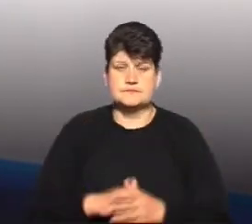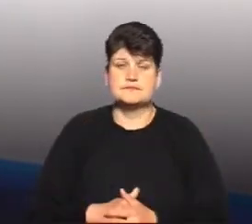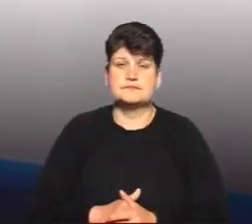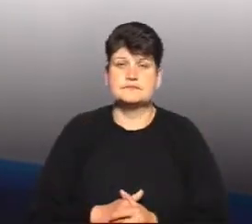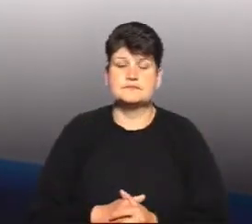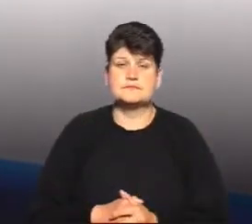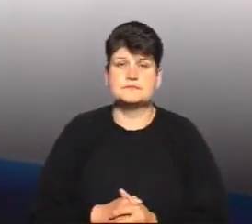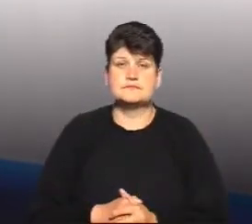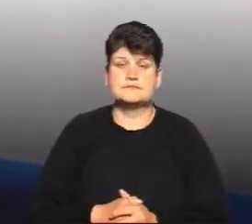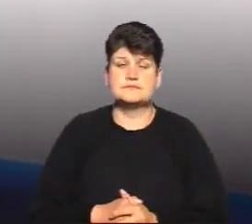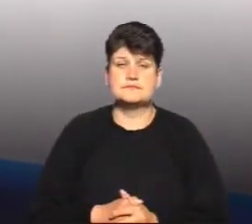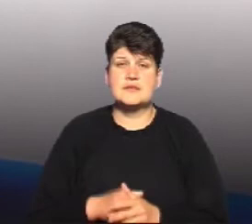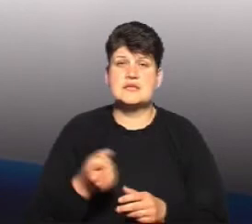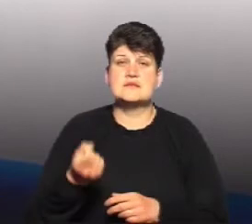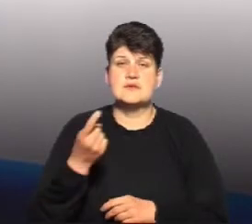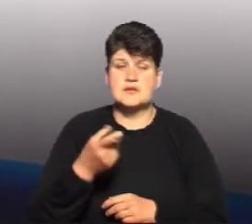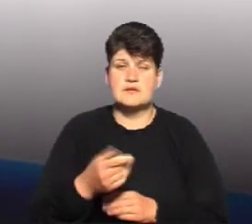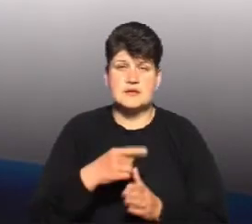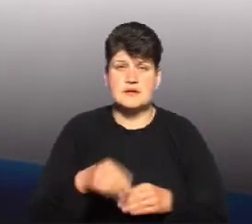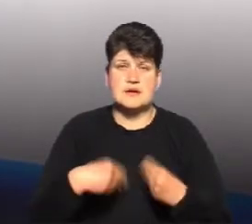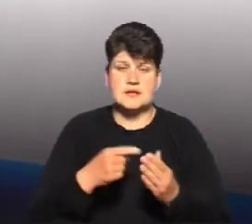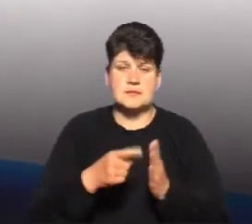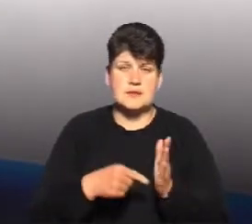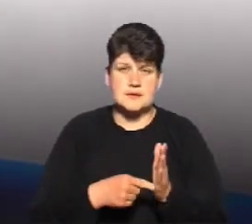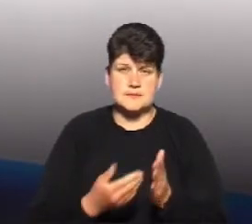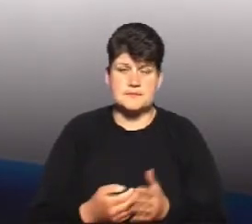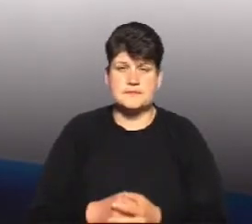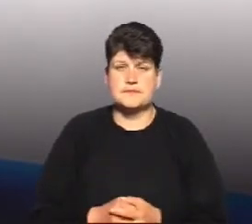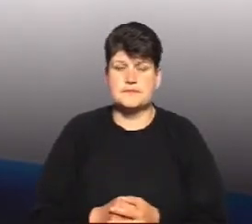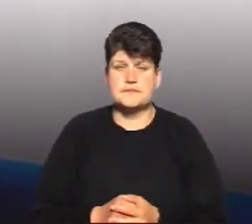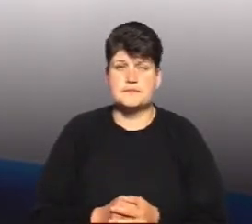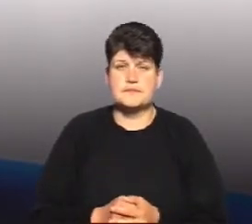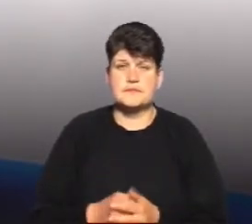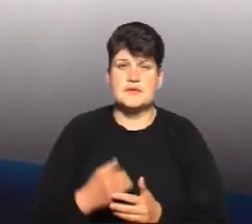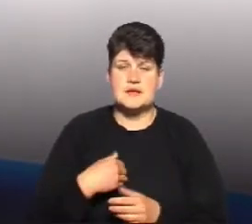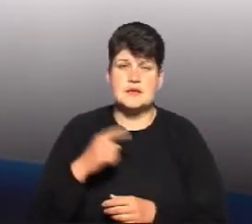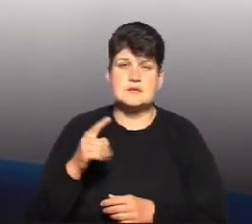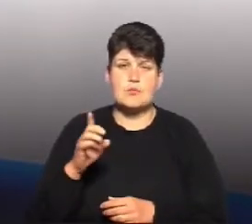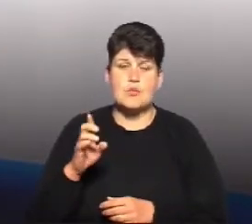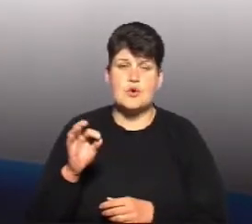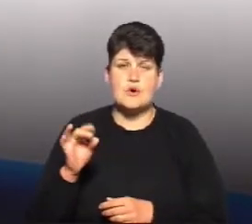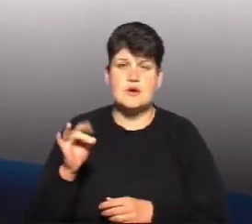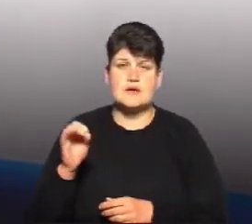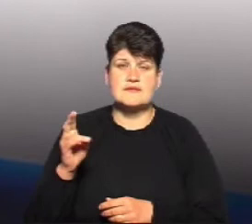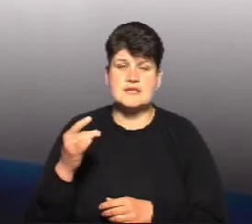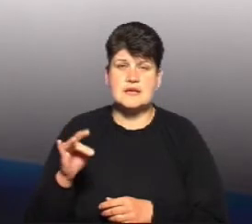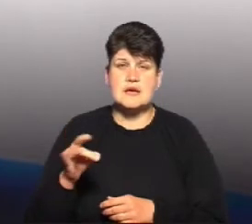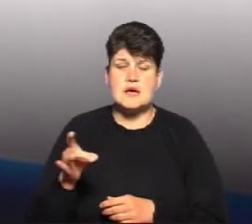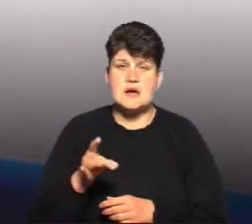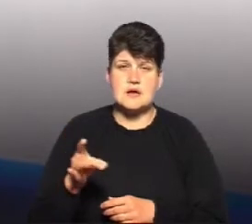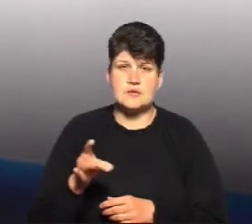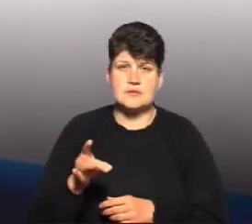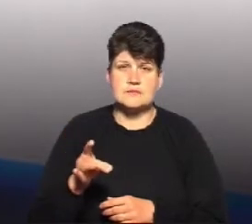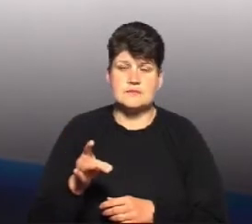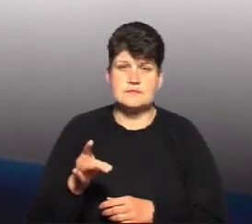Скажіть, будь ласка, звідки ви і ставте своє запитання? Я з Борівського району. І ну, у нас в селі не всі